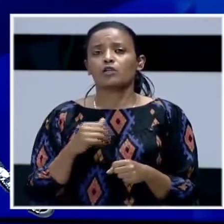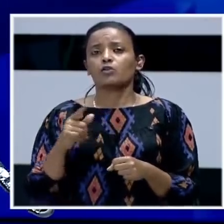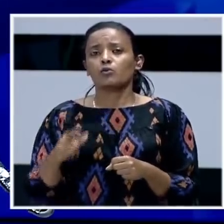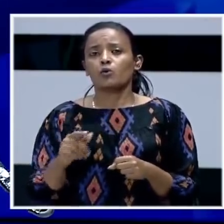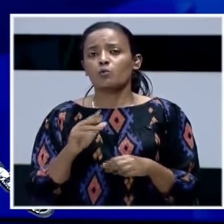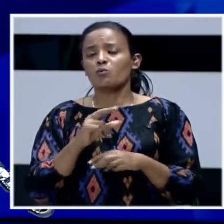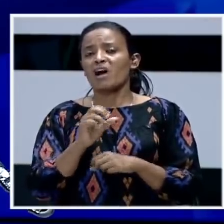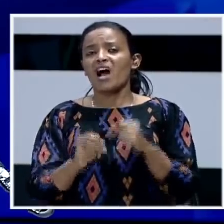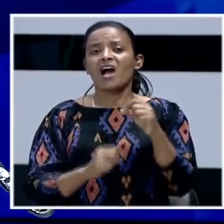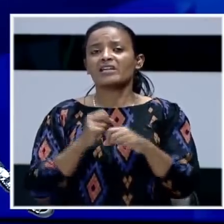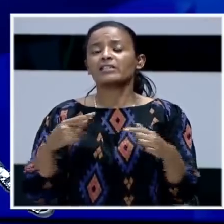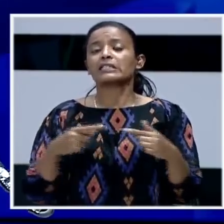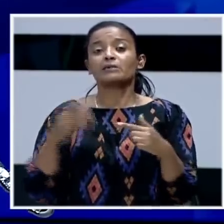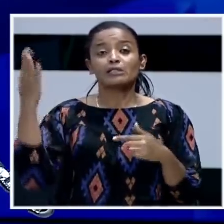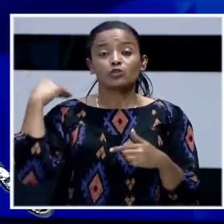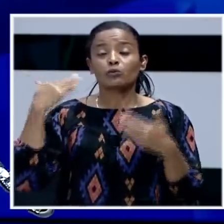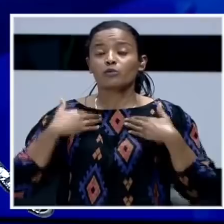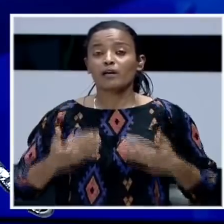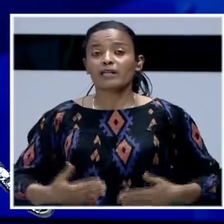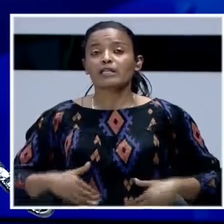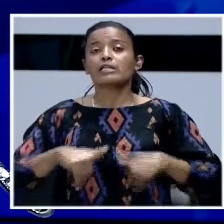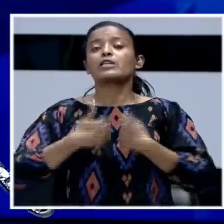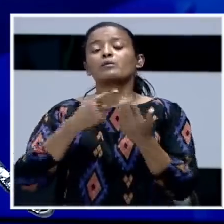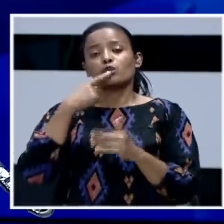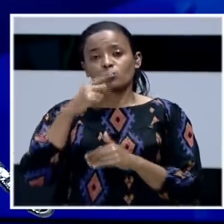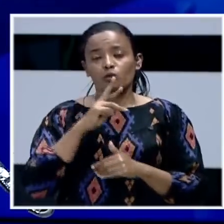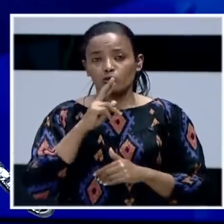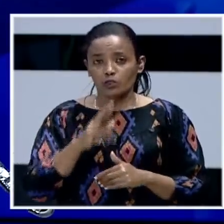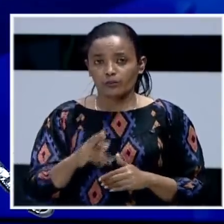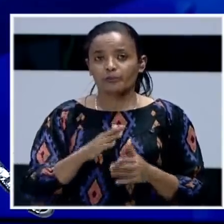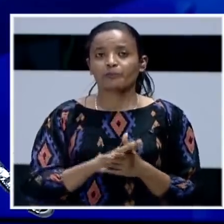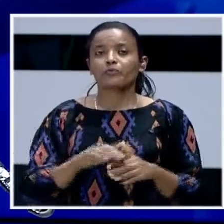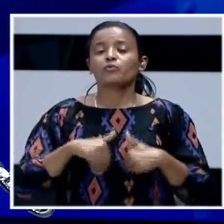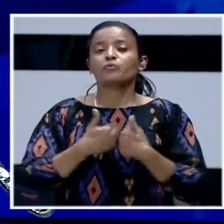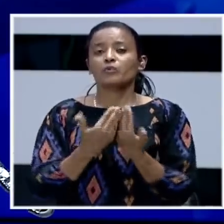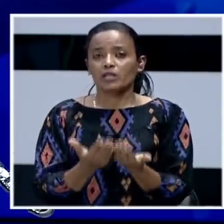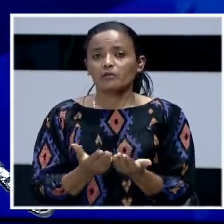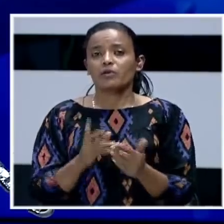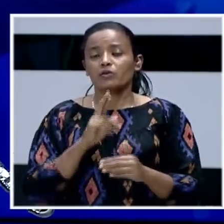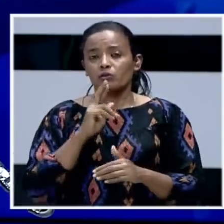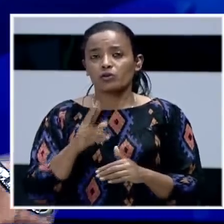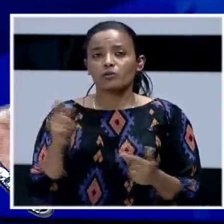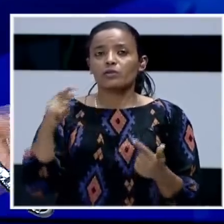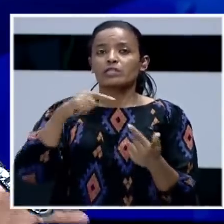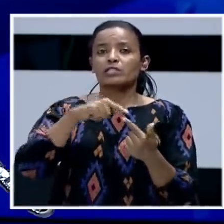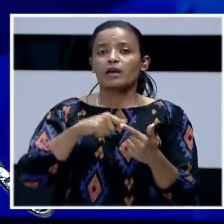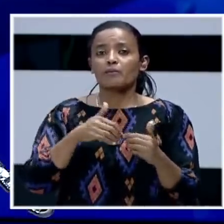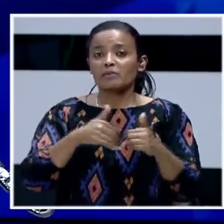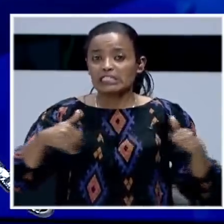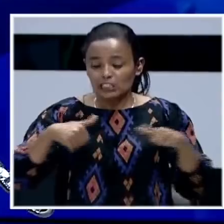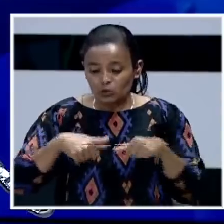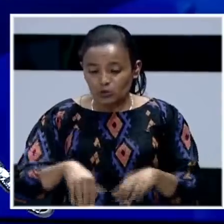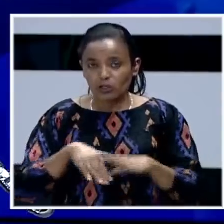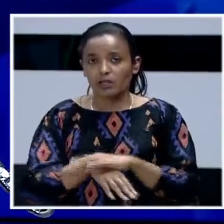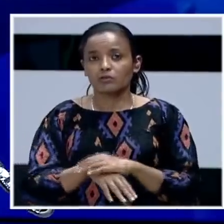عينت ركواز نورم أكلات كما يزول يوم وخما يوم زيعتهم ناب موشو كاتو اللو